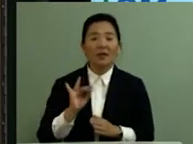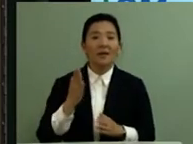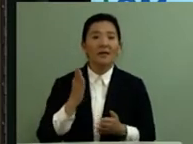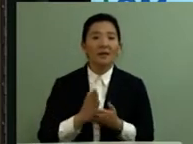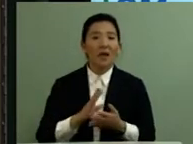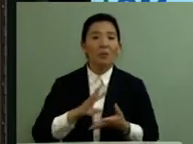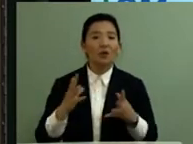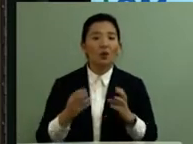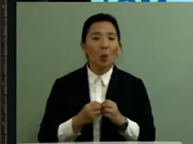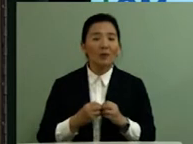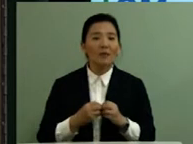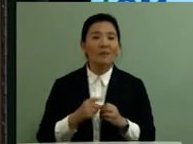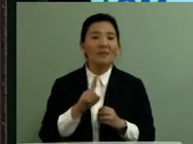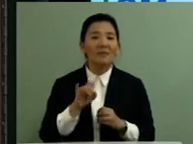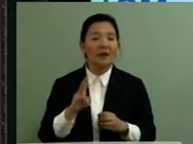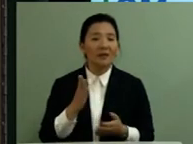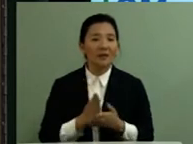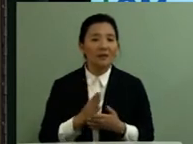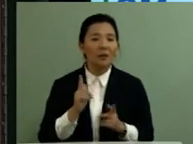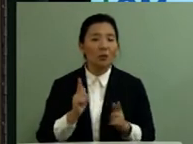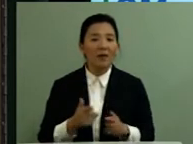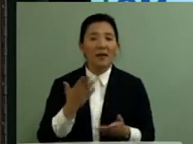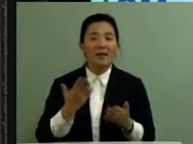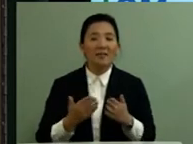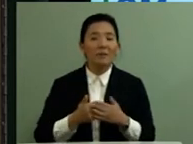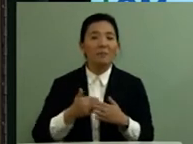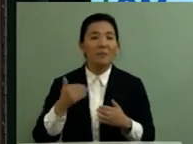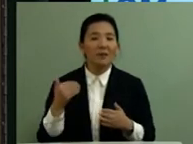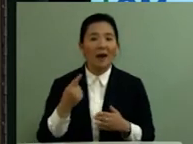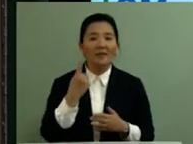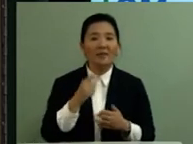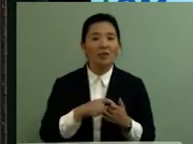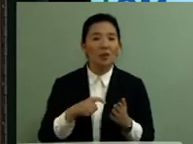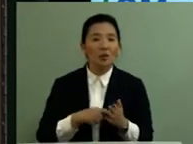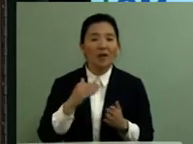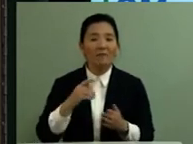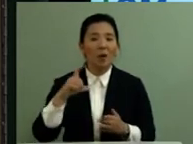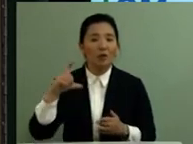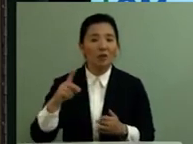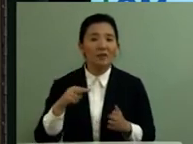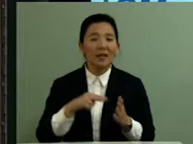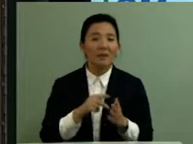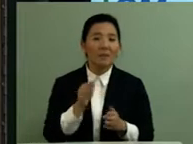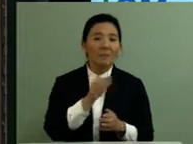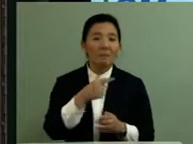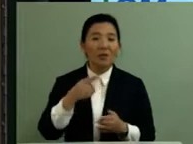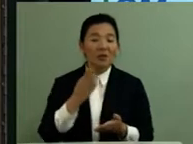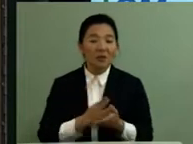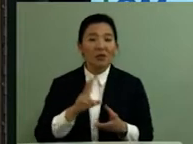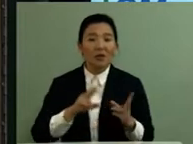есть определенные знаки. Мы говорили, если перед 1 деленное на f большое стоит знак минус,